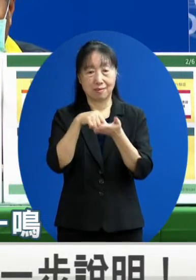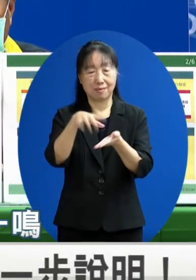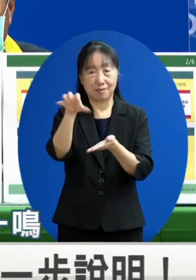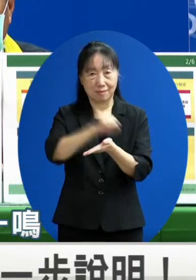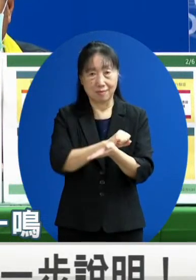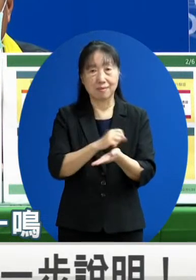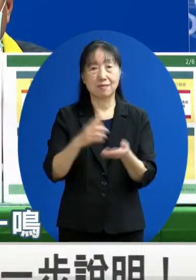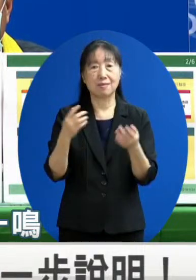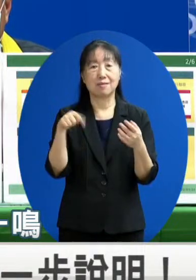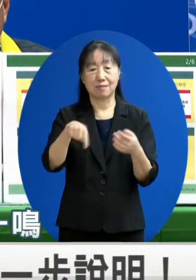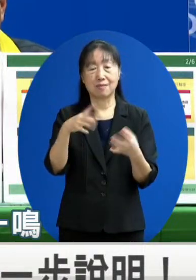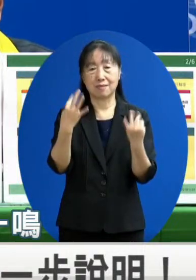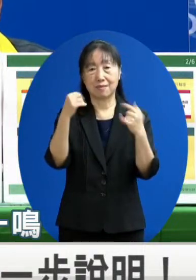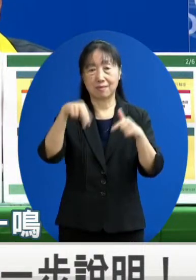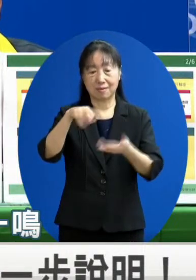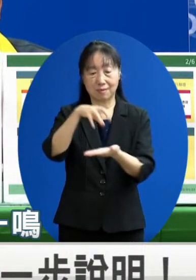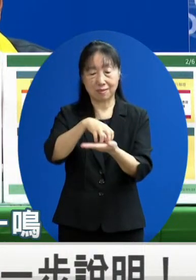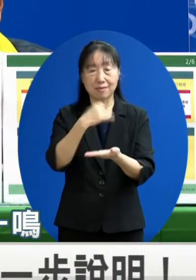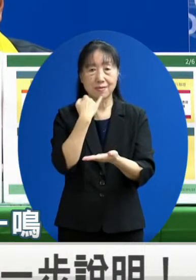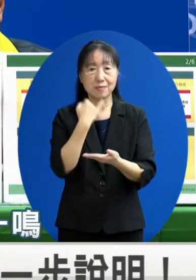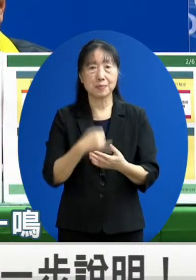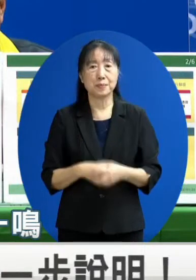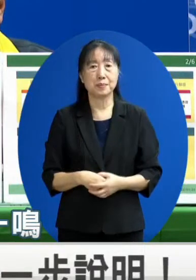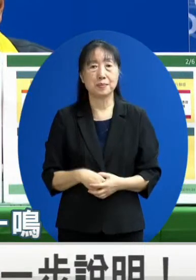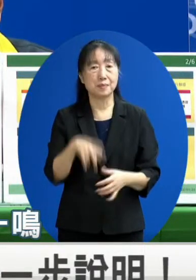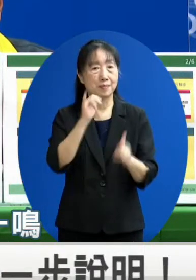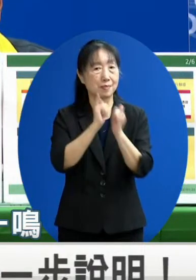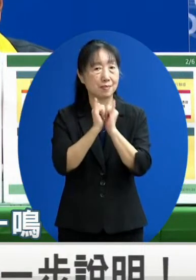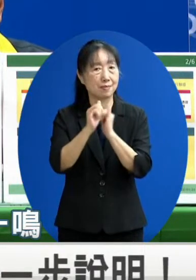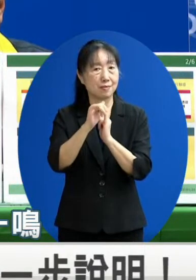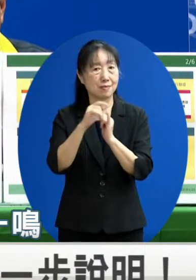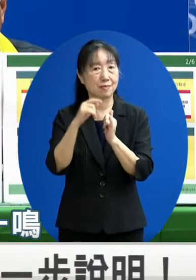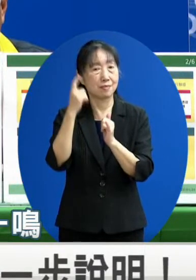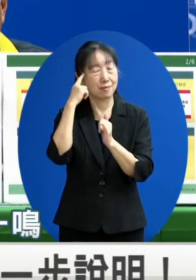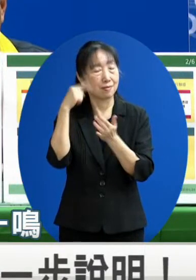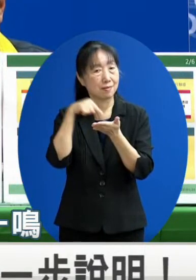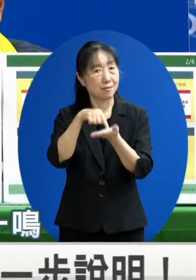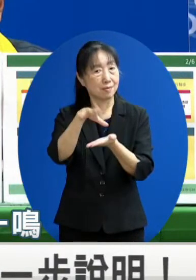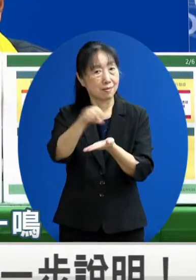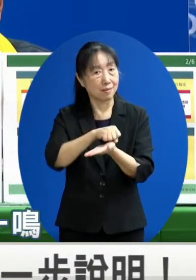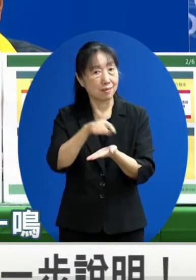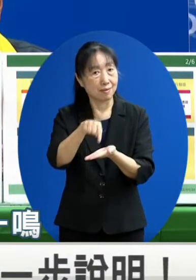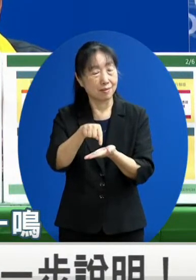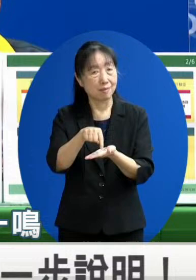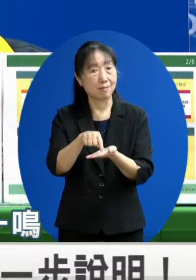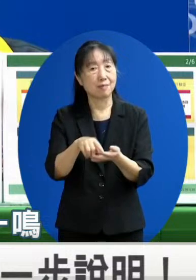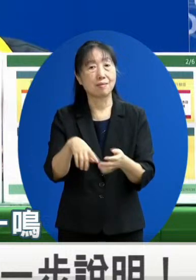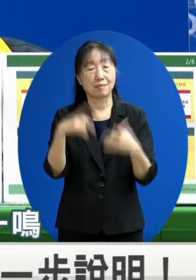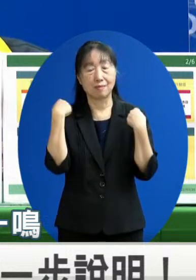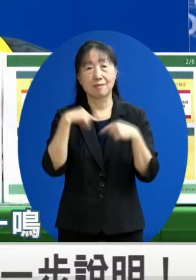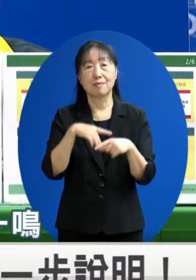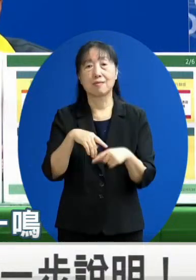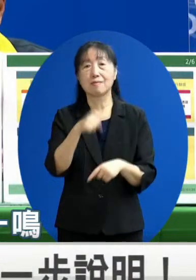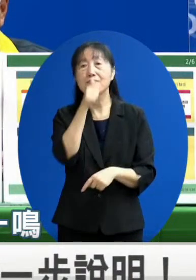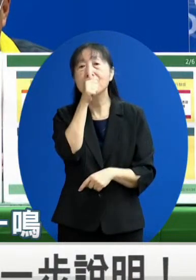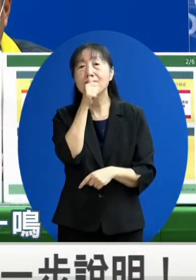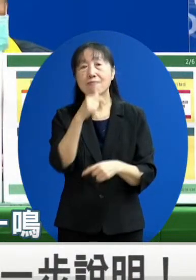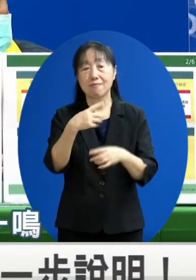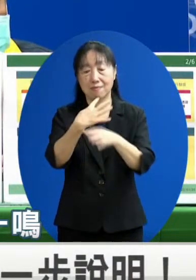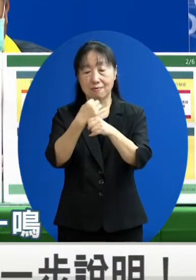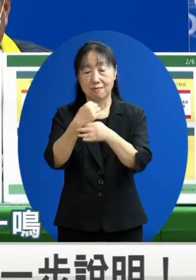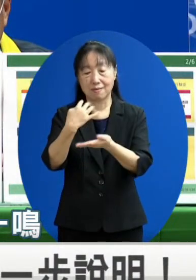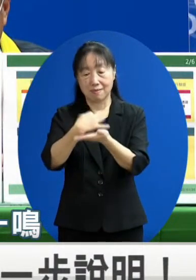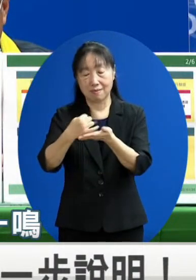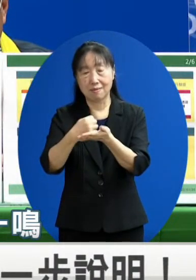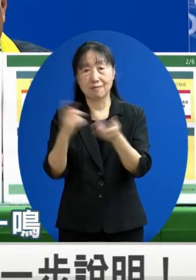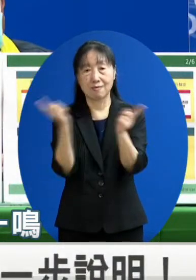所以这次有三个重点。那关于民众下载的部分，由这个户号取代护照号码，那